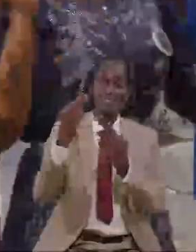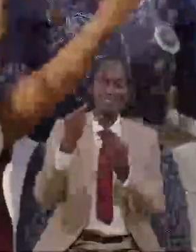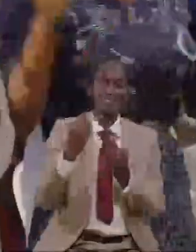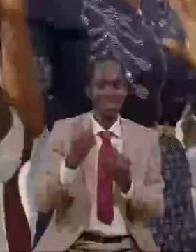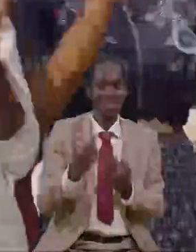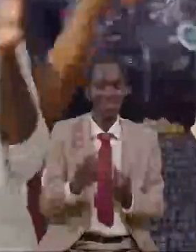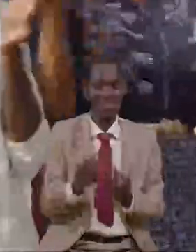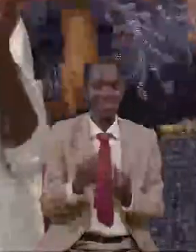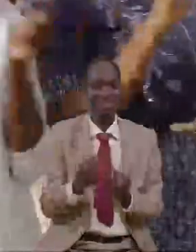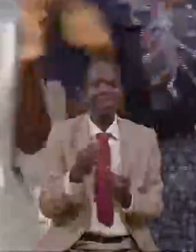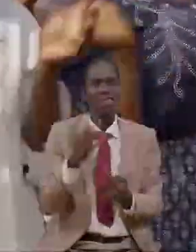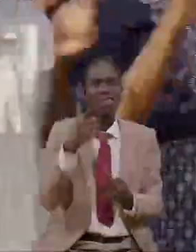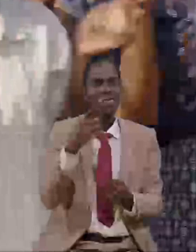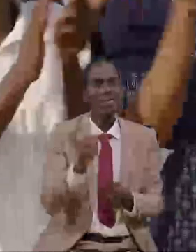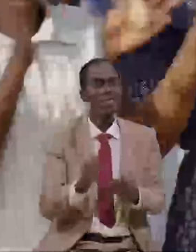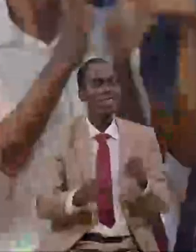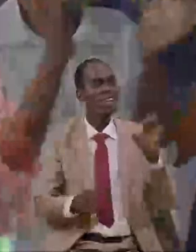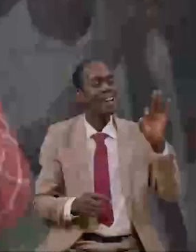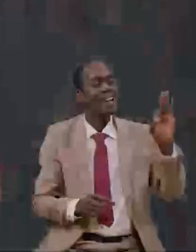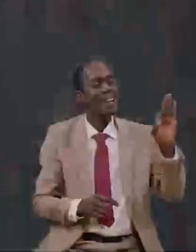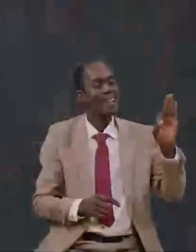est devenu le WF, le